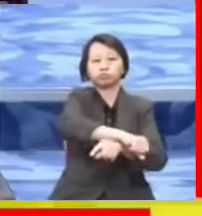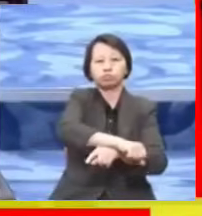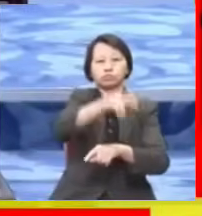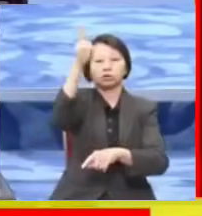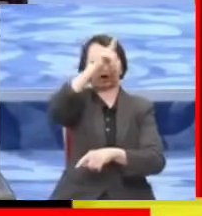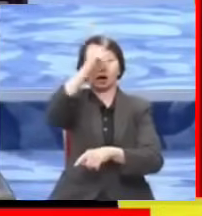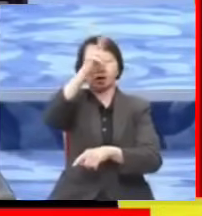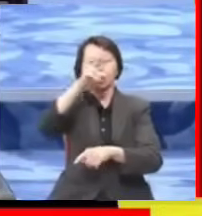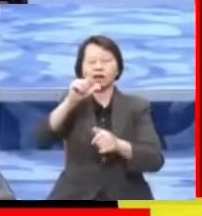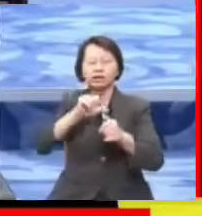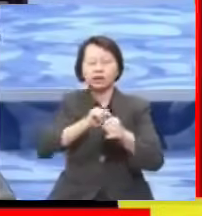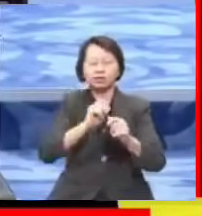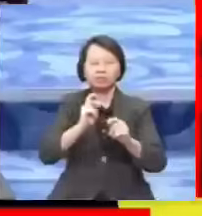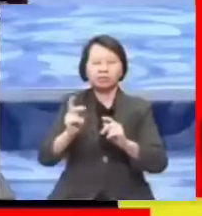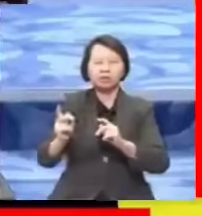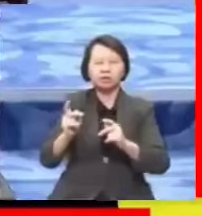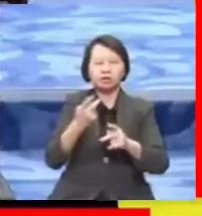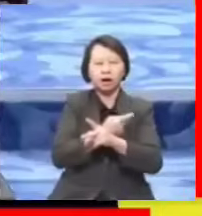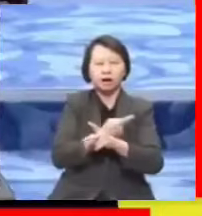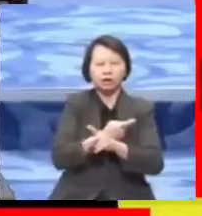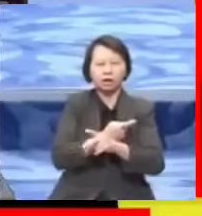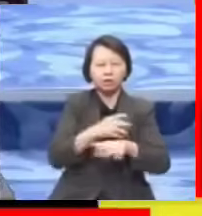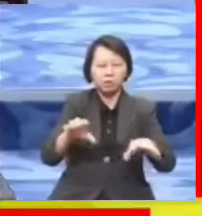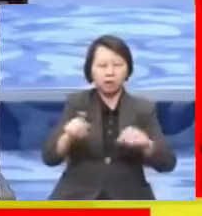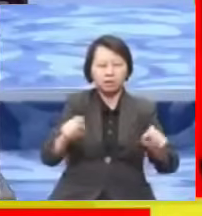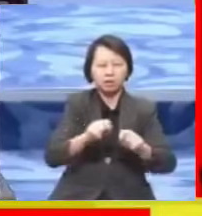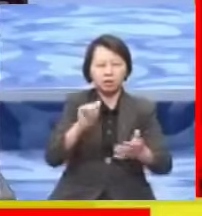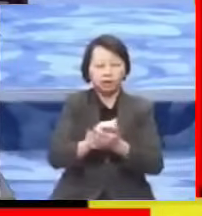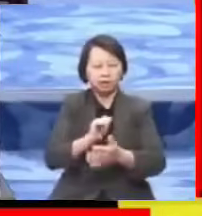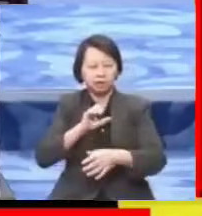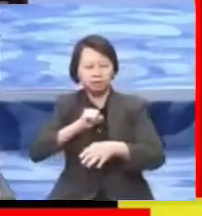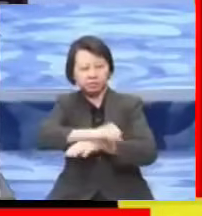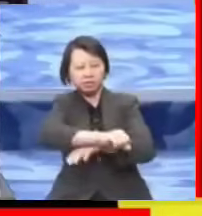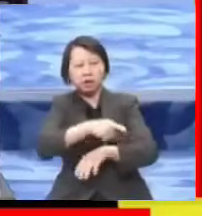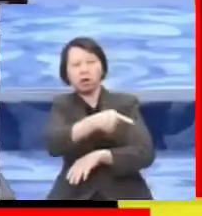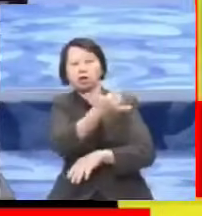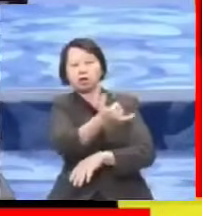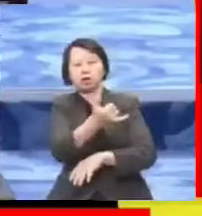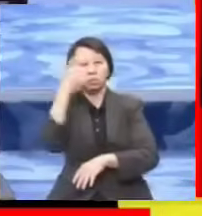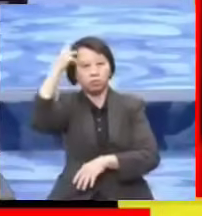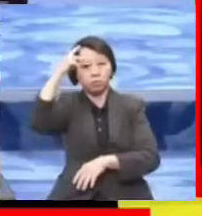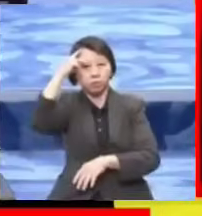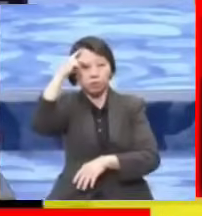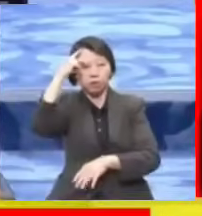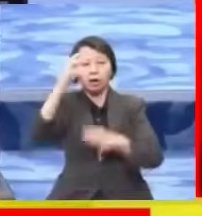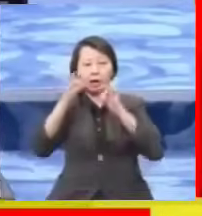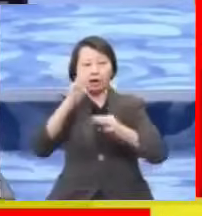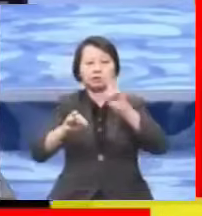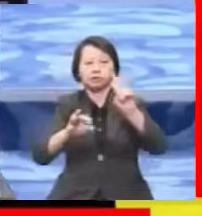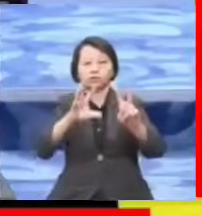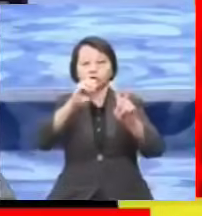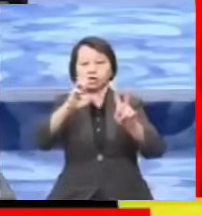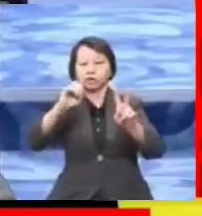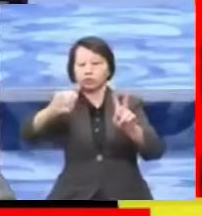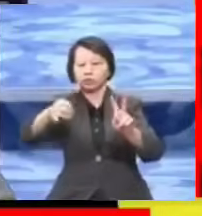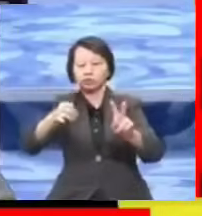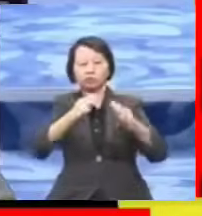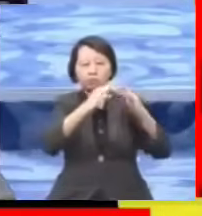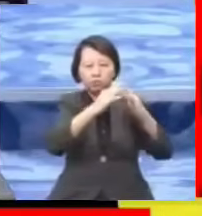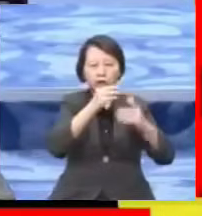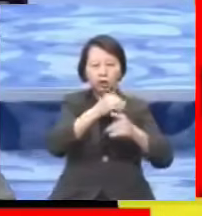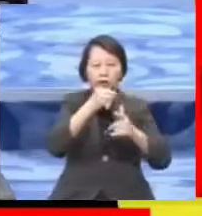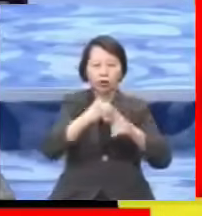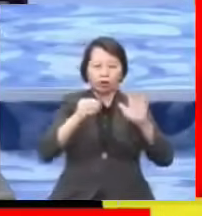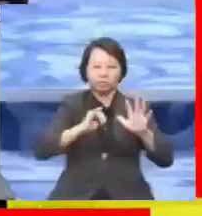Jadi setiap kali ambil tindakan, semuanya dikatakan itu tindakan bernama politik. Termasuk kalau ada 200 juta ringgit di rumah atau 5